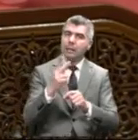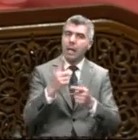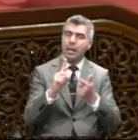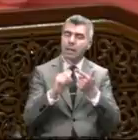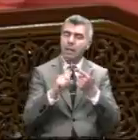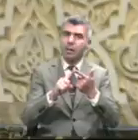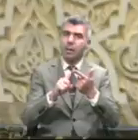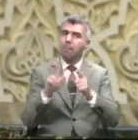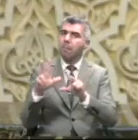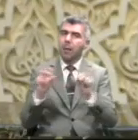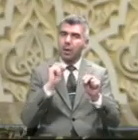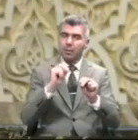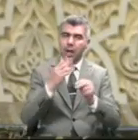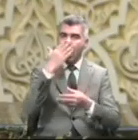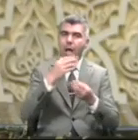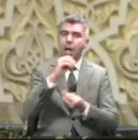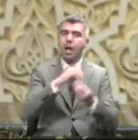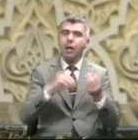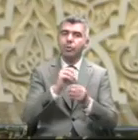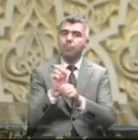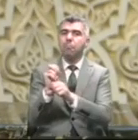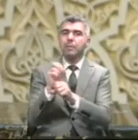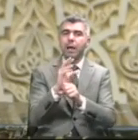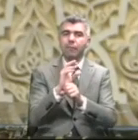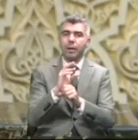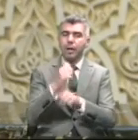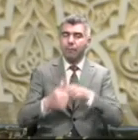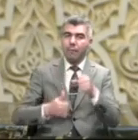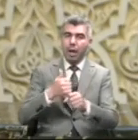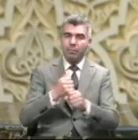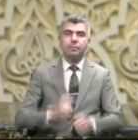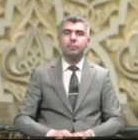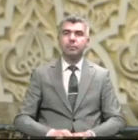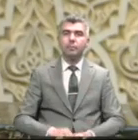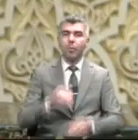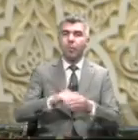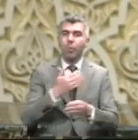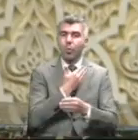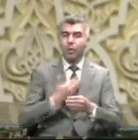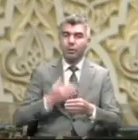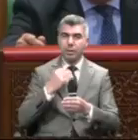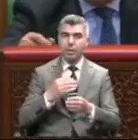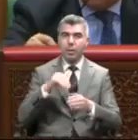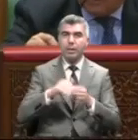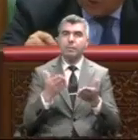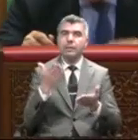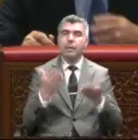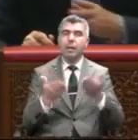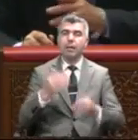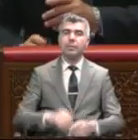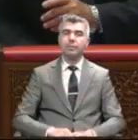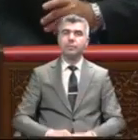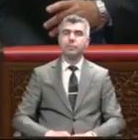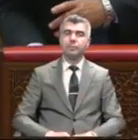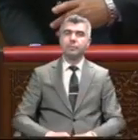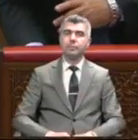اذا السؤال الثاني موضوع تنظيم رحلات الحجز لهذه السنه والكلمه لاحد المستشارين من الفريق الاستقلالي سيدي عبد السلام تفضل